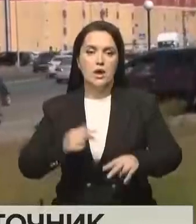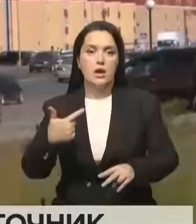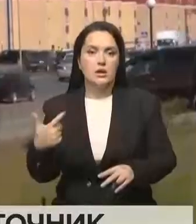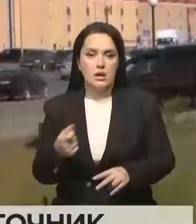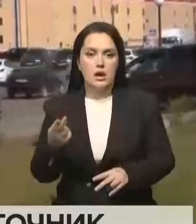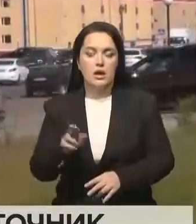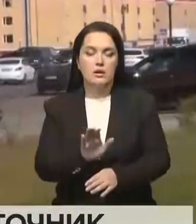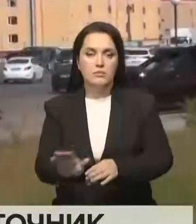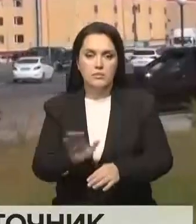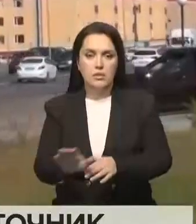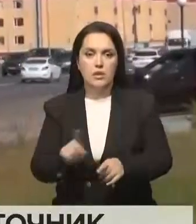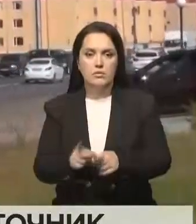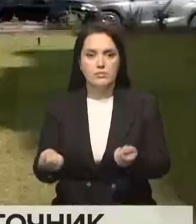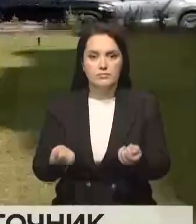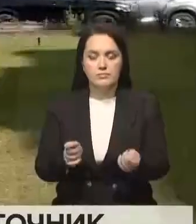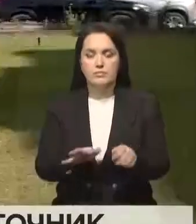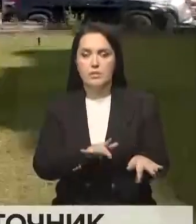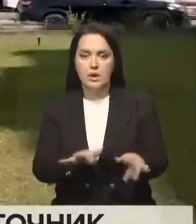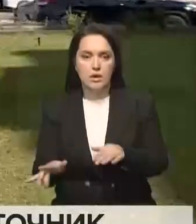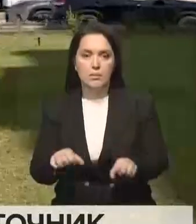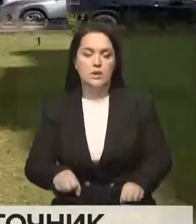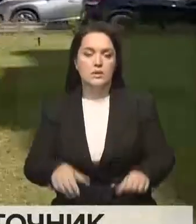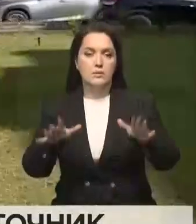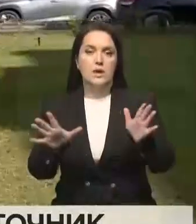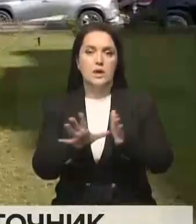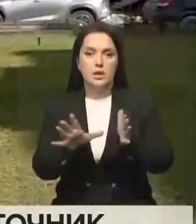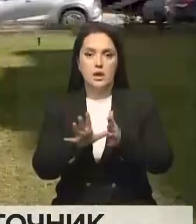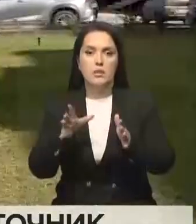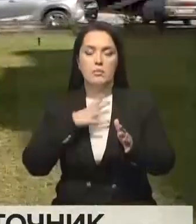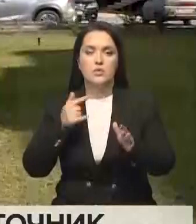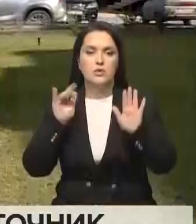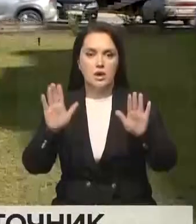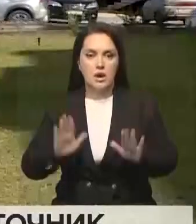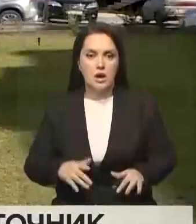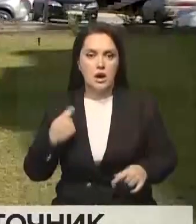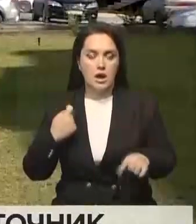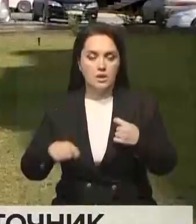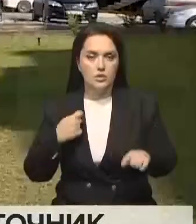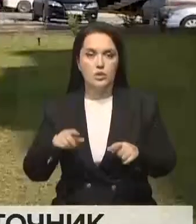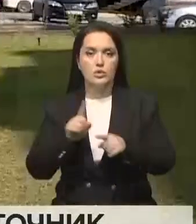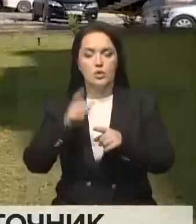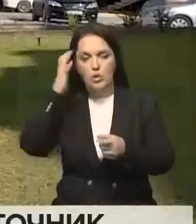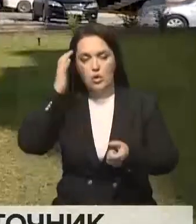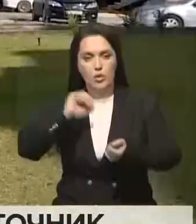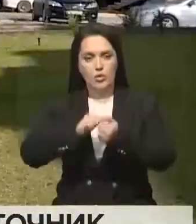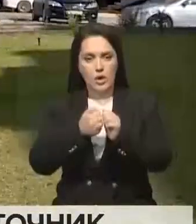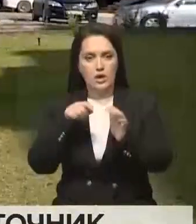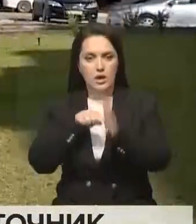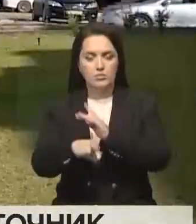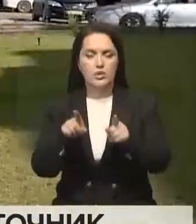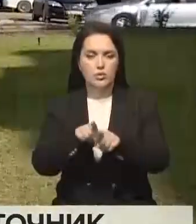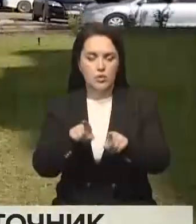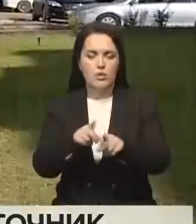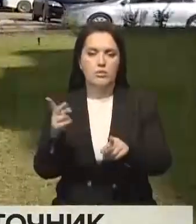генерацию для регулирования и маневрирования, провели соответствующие аукционы, модернизируем угольные станции, но для